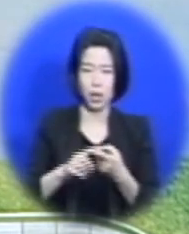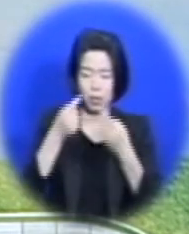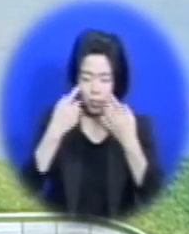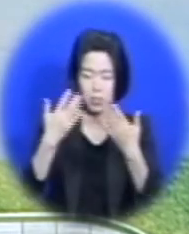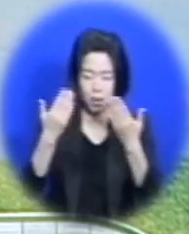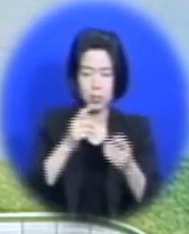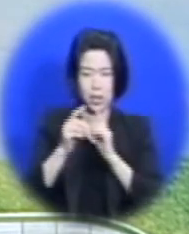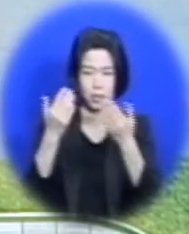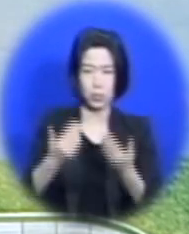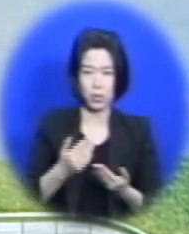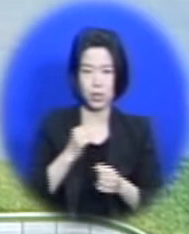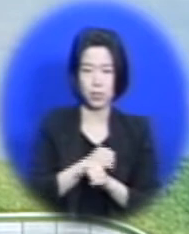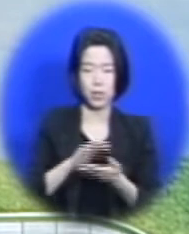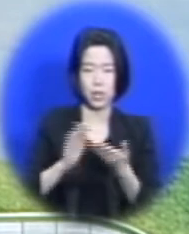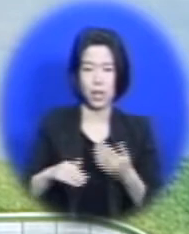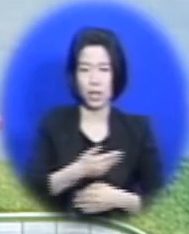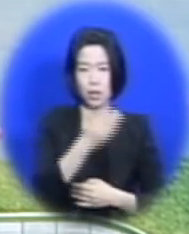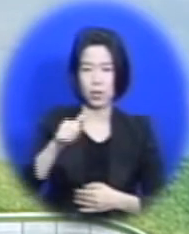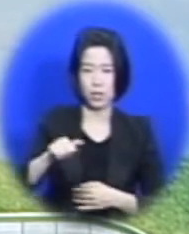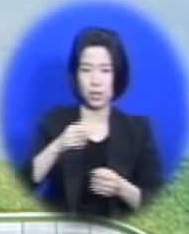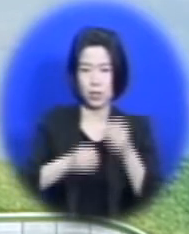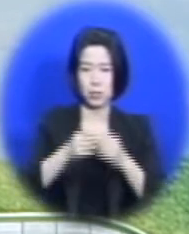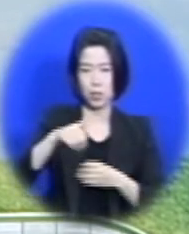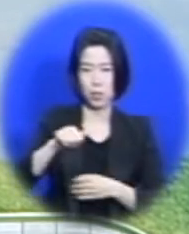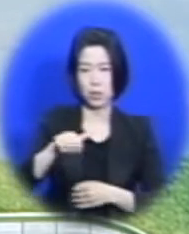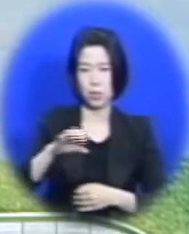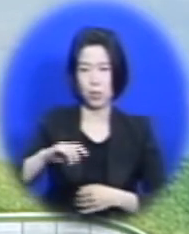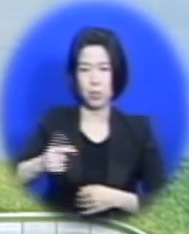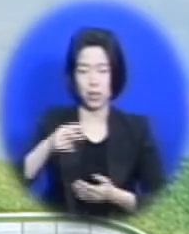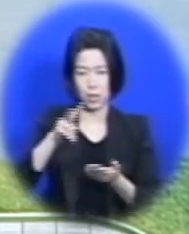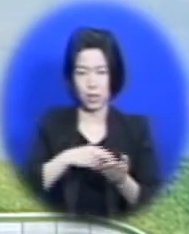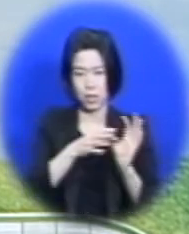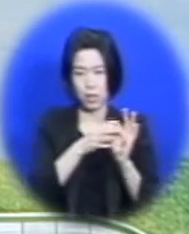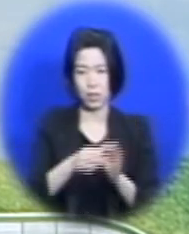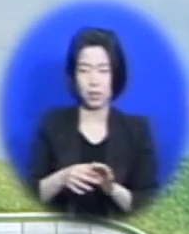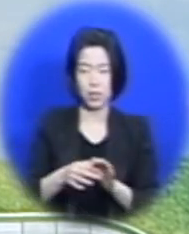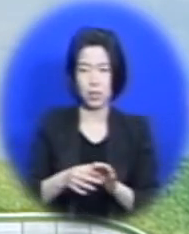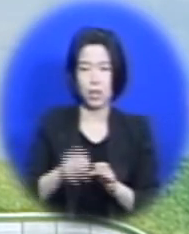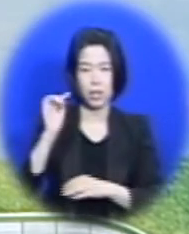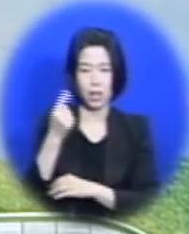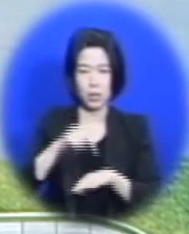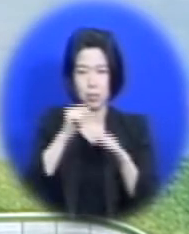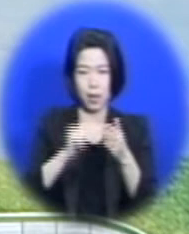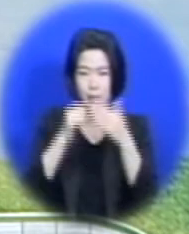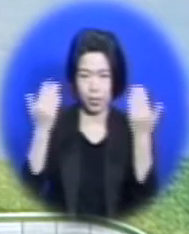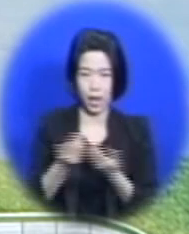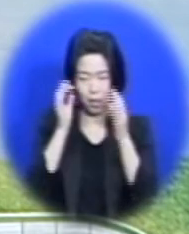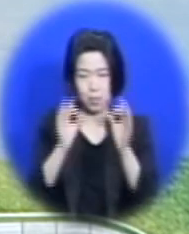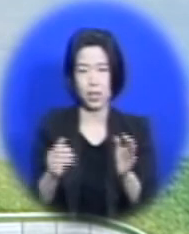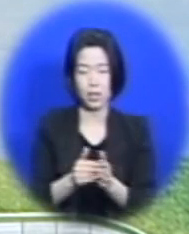말씀하십니다. 여러분, 시편 55편을 읽으면서 다윗의 마음을 다 보았잖아요. 다윗도 마음이